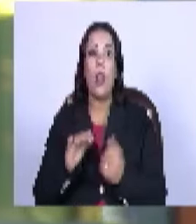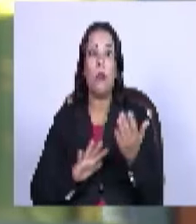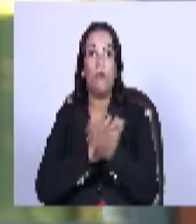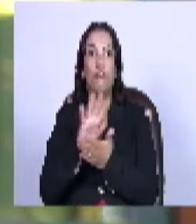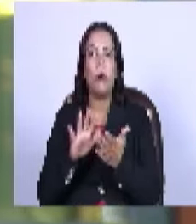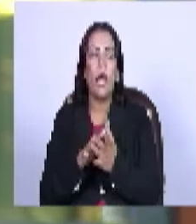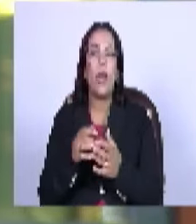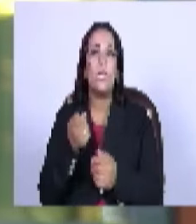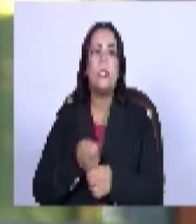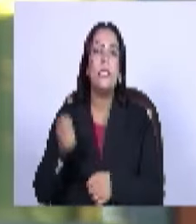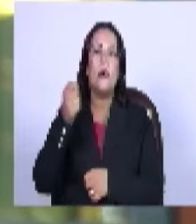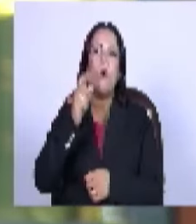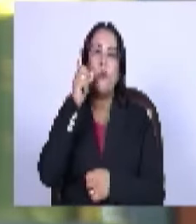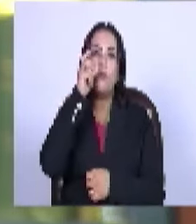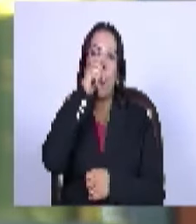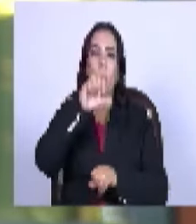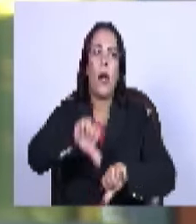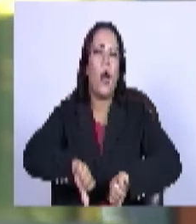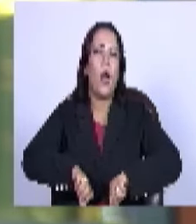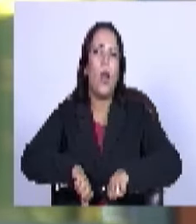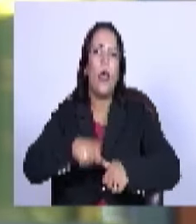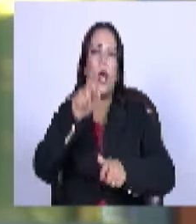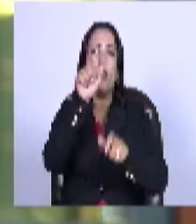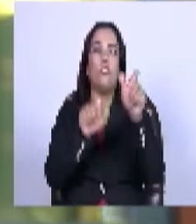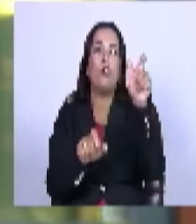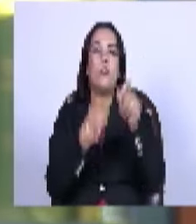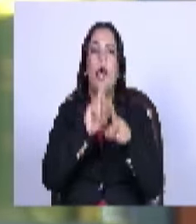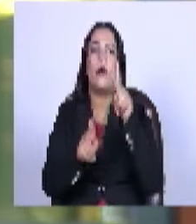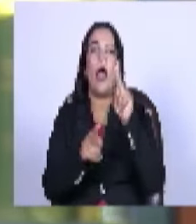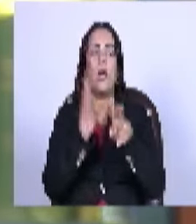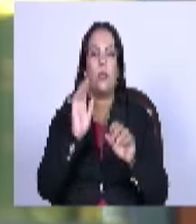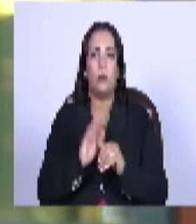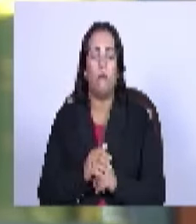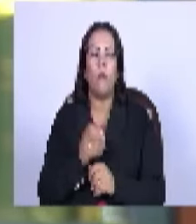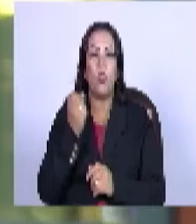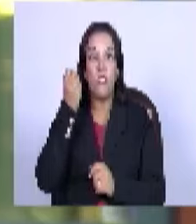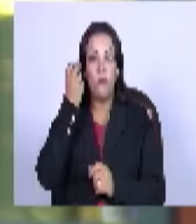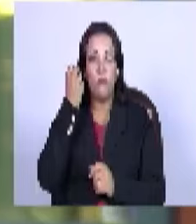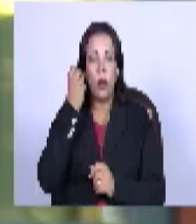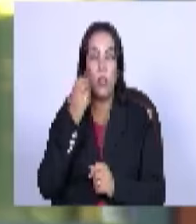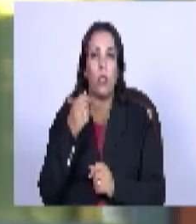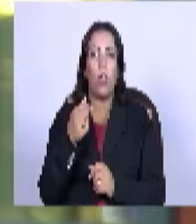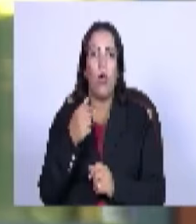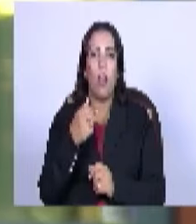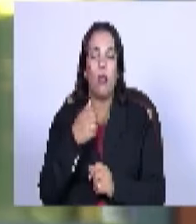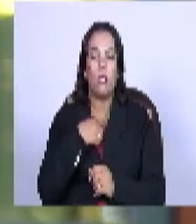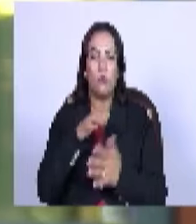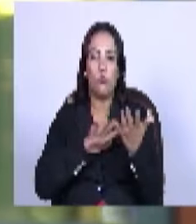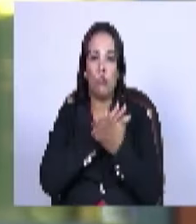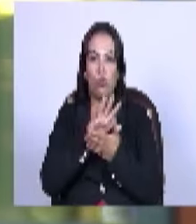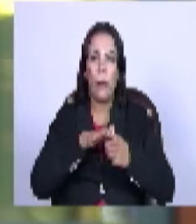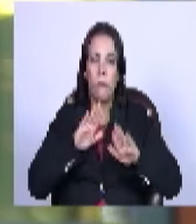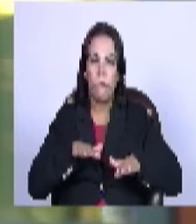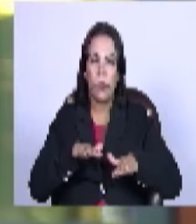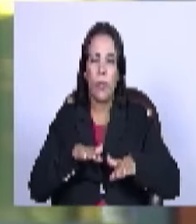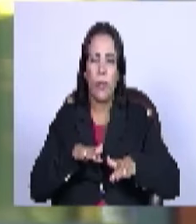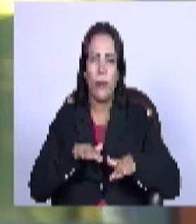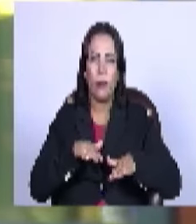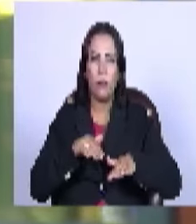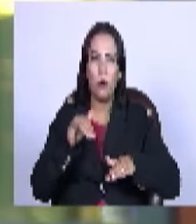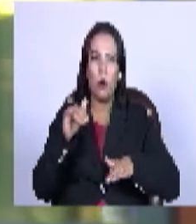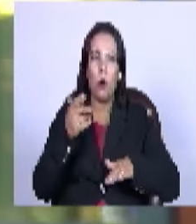صعوبه الحياه بالنسبه لاي شخص فكره ان انت ترجئ من مشكله ده مش